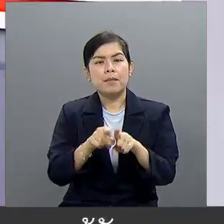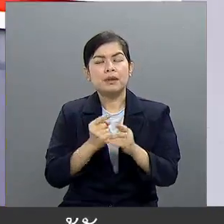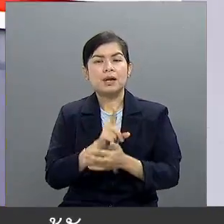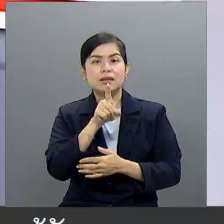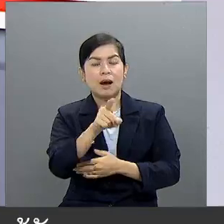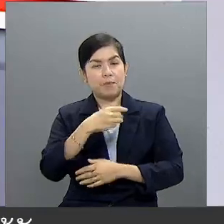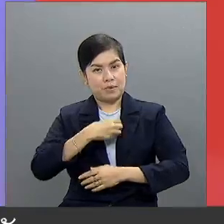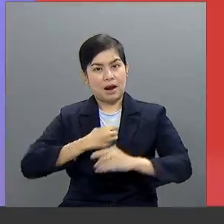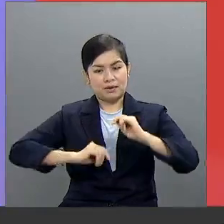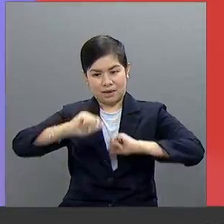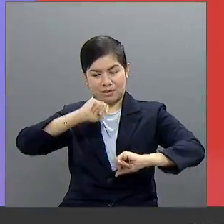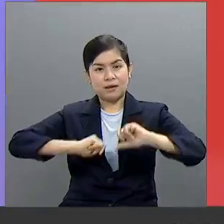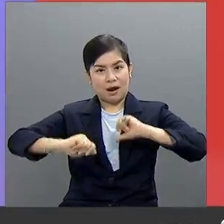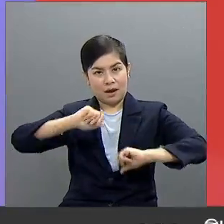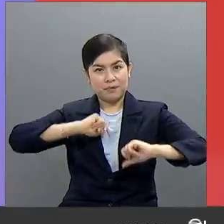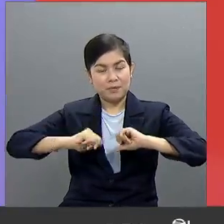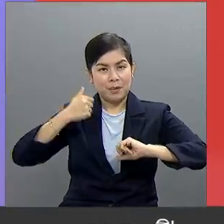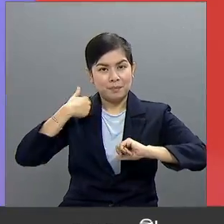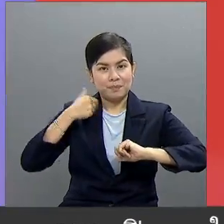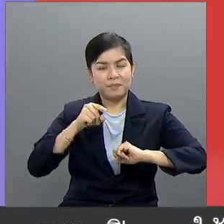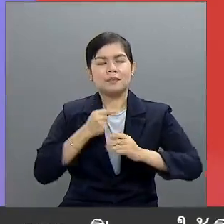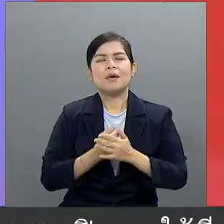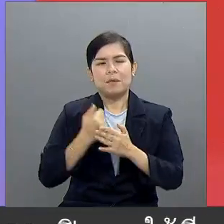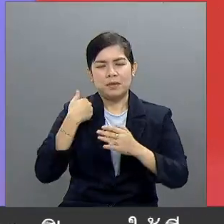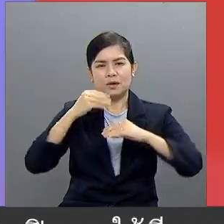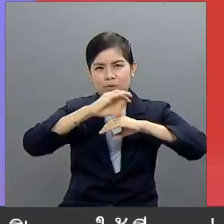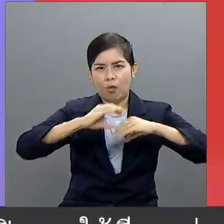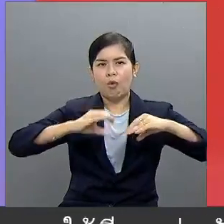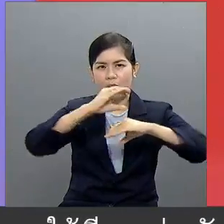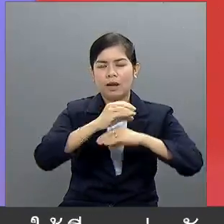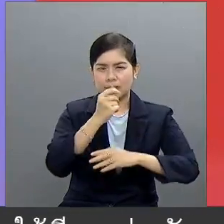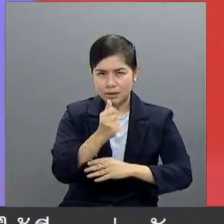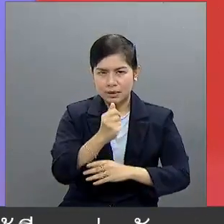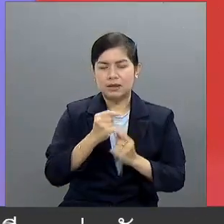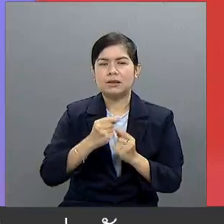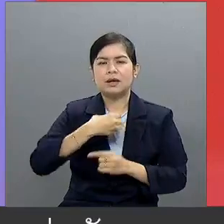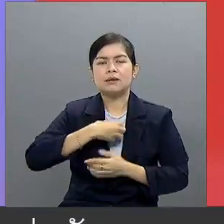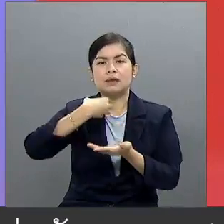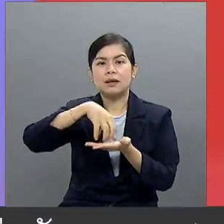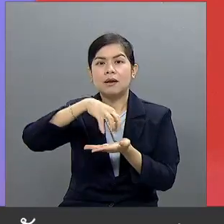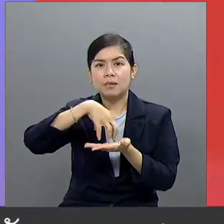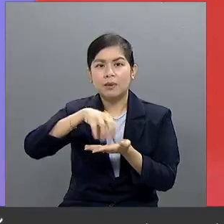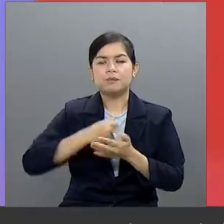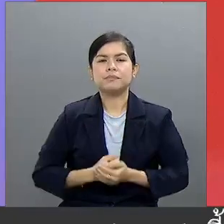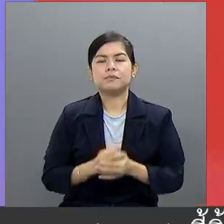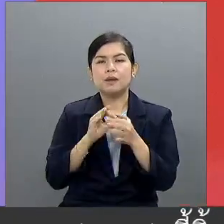นละกัน เพราะว่ามีอีกหนึ่งโครงการดีๆที่อยากจะมานำเสนอกันนะครับเป็นโครงการประกวดภาพย